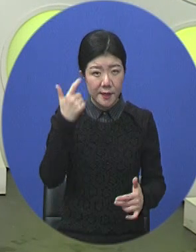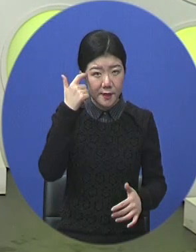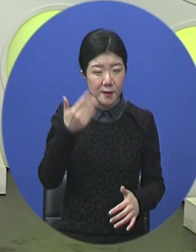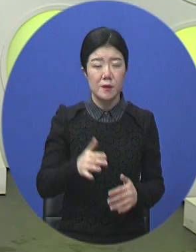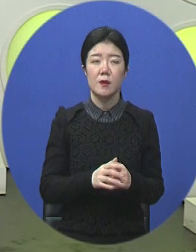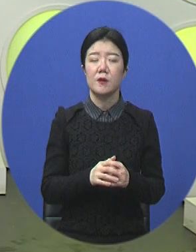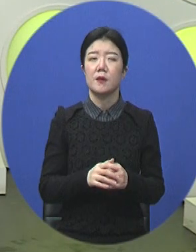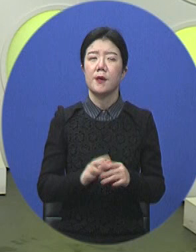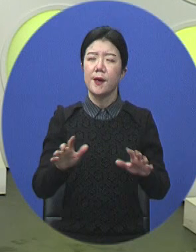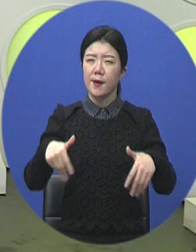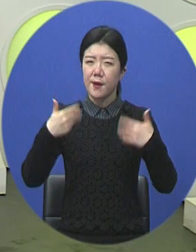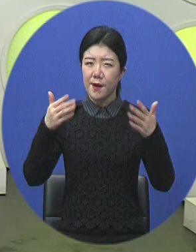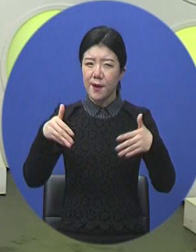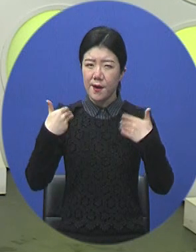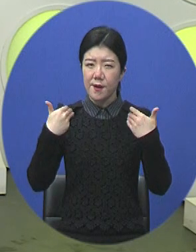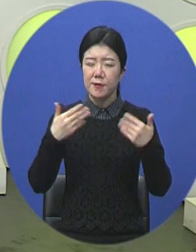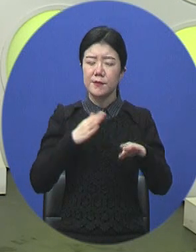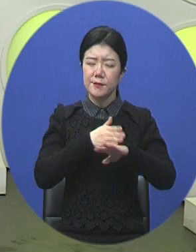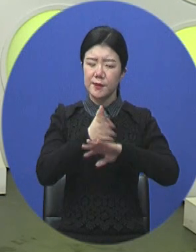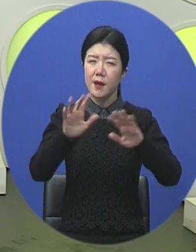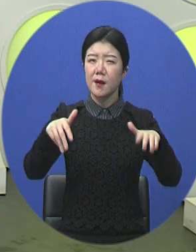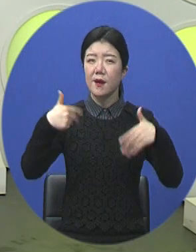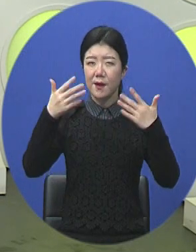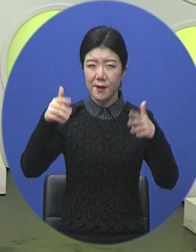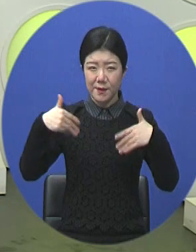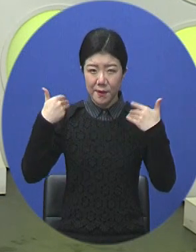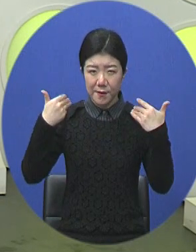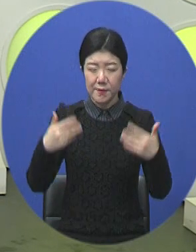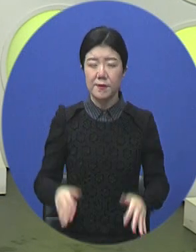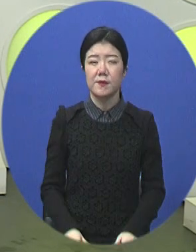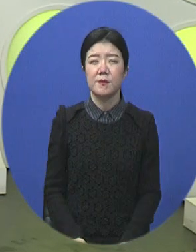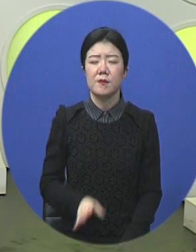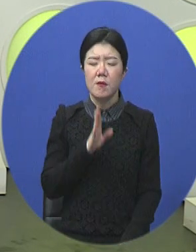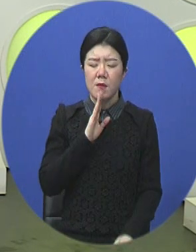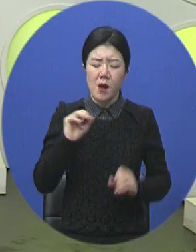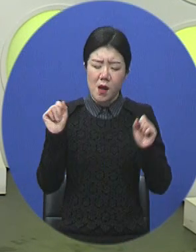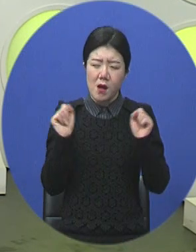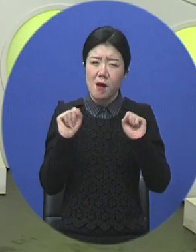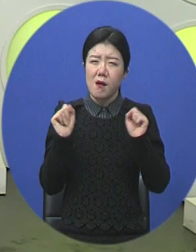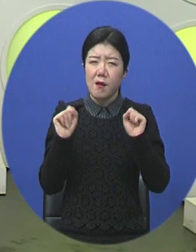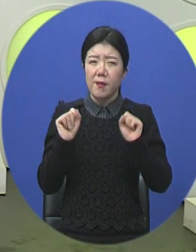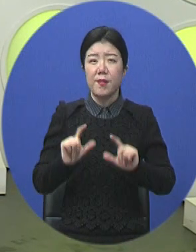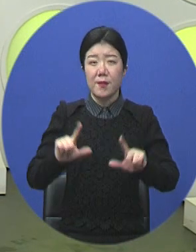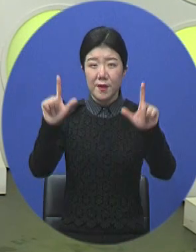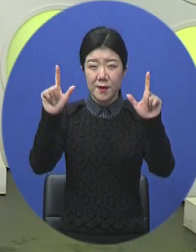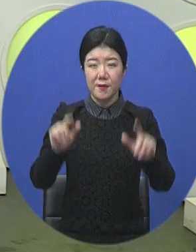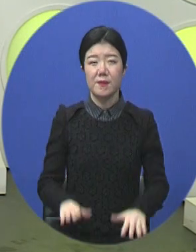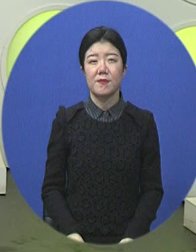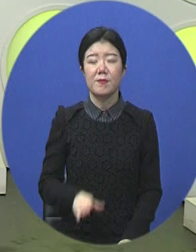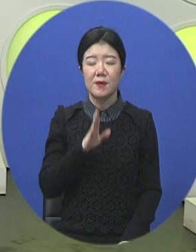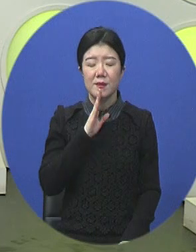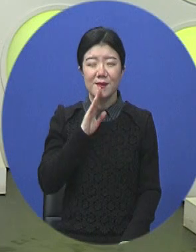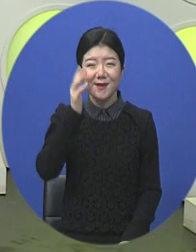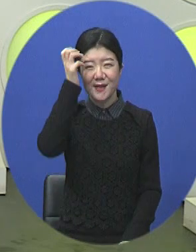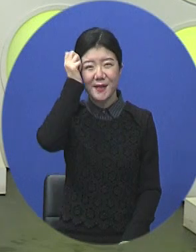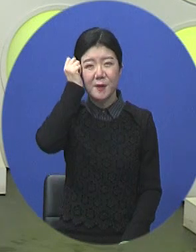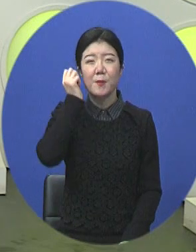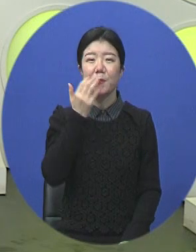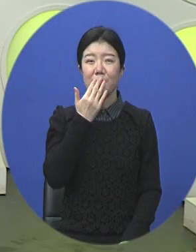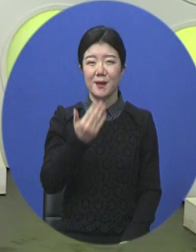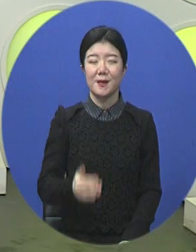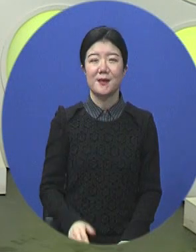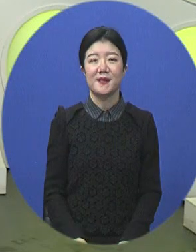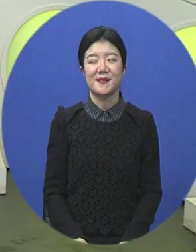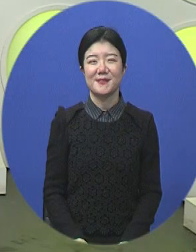네. 국가 가을인데 가을, 늦은 가을. 네, 늦은 가을. 예, 굉장히 쌀쌀했죠, 왜? 네, 아버님의 기억 당연히 나죠.